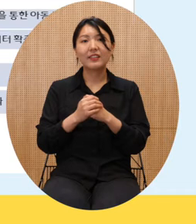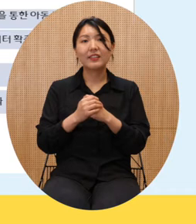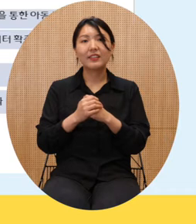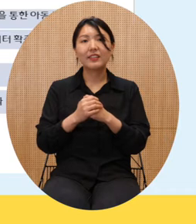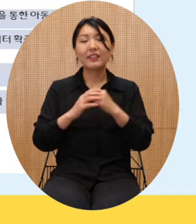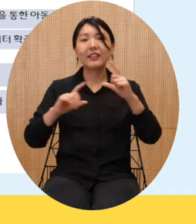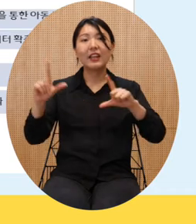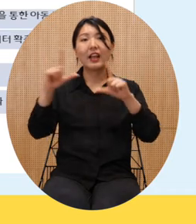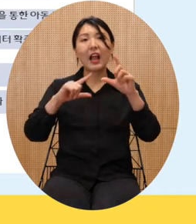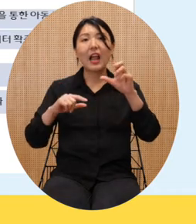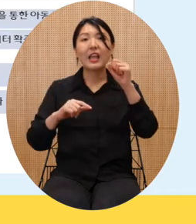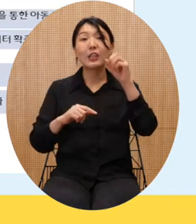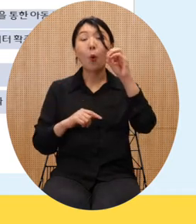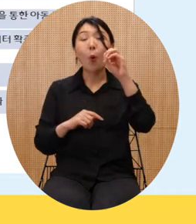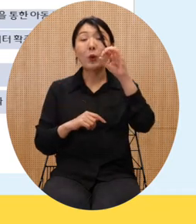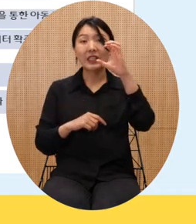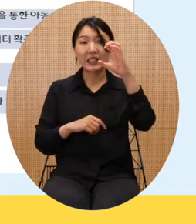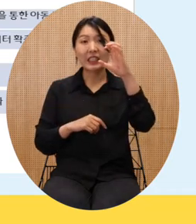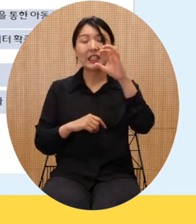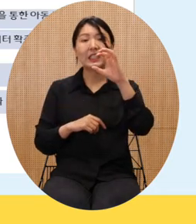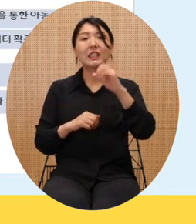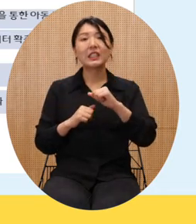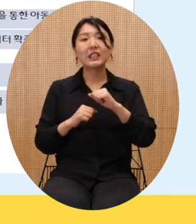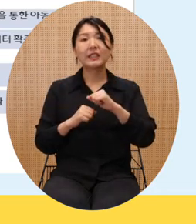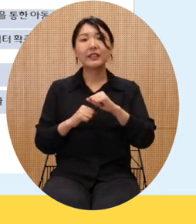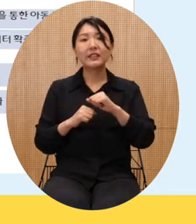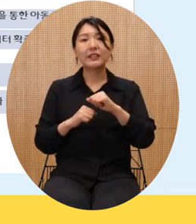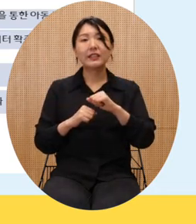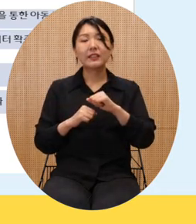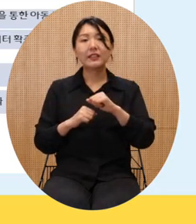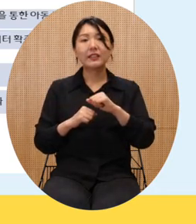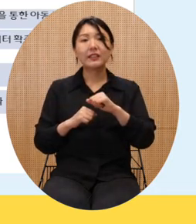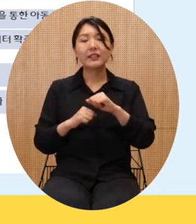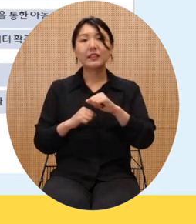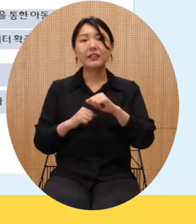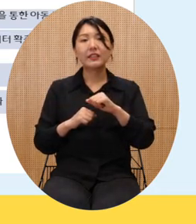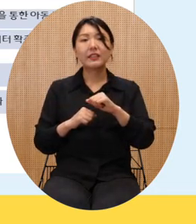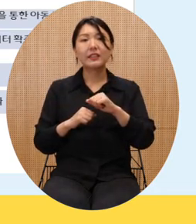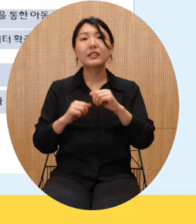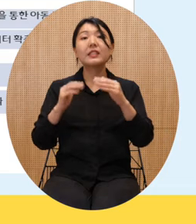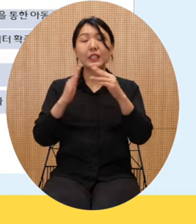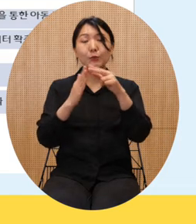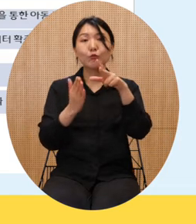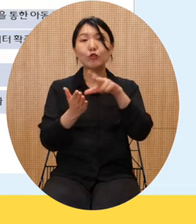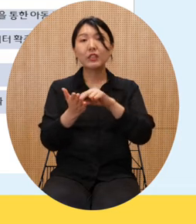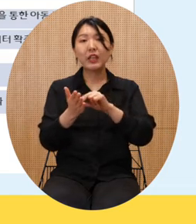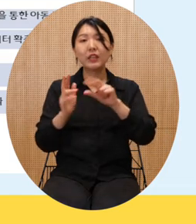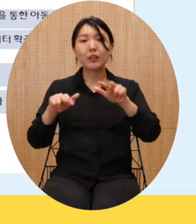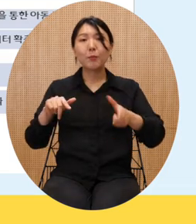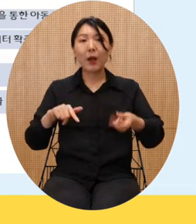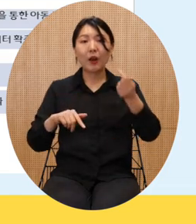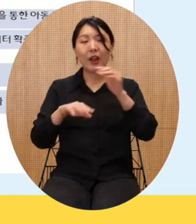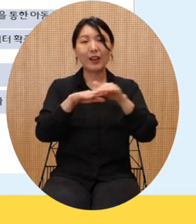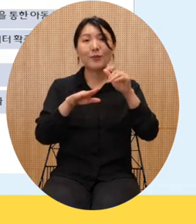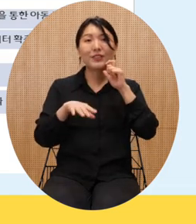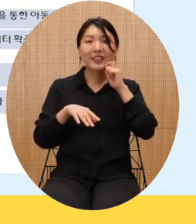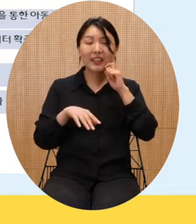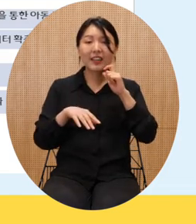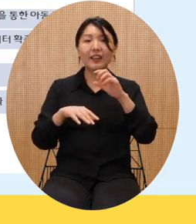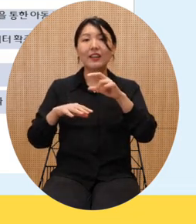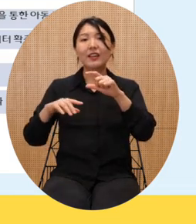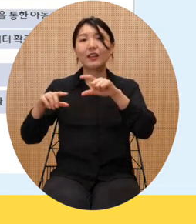잘할 수 있는지를 생각을 해봐야 되고, 그 다음에 생활 SOC도 굉장히 중요한 정책적인